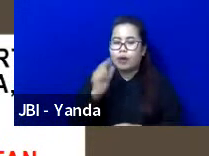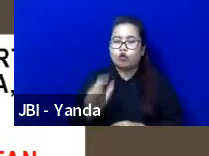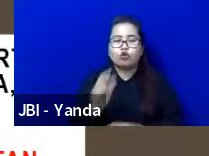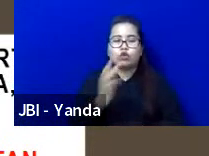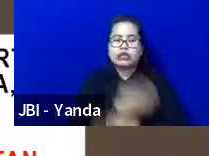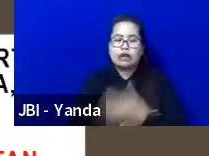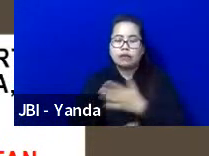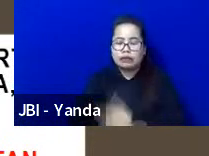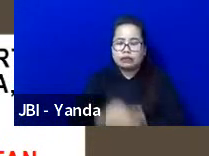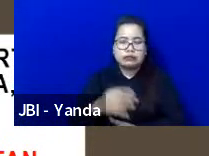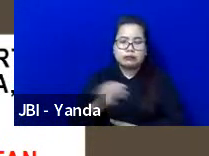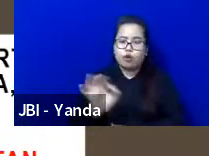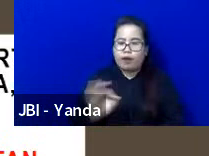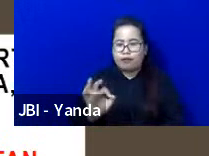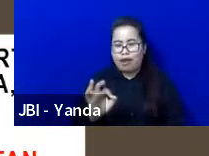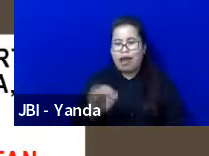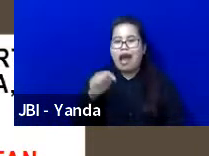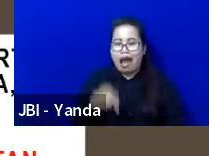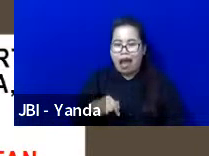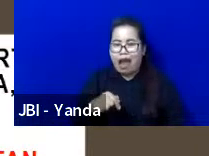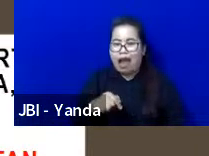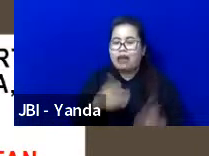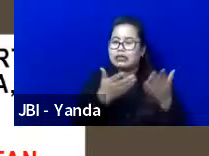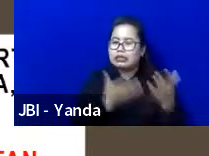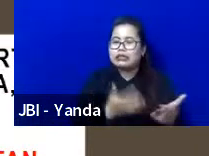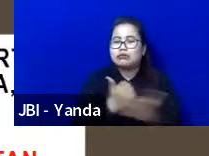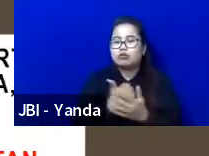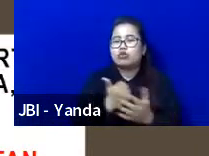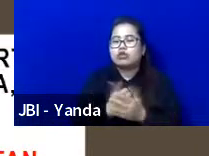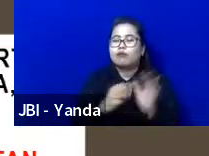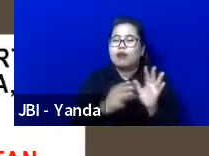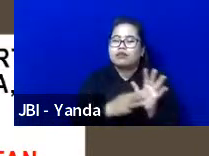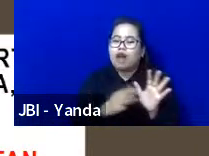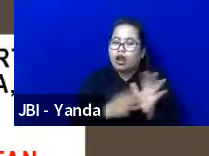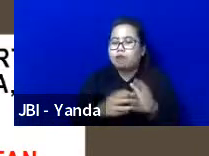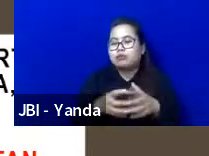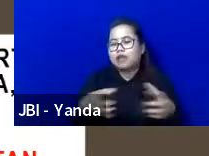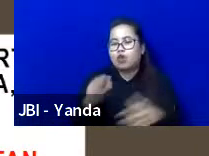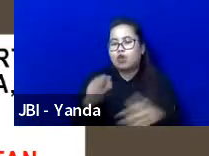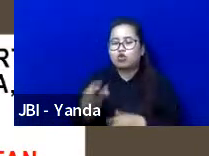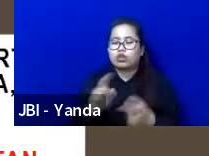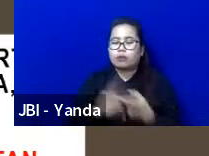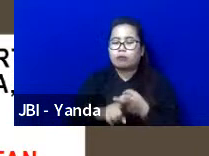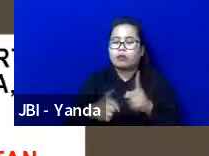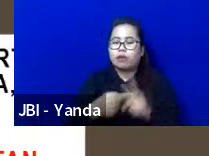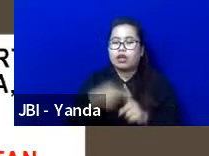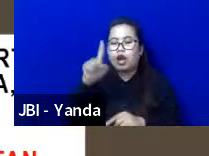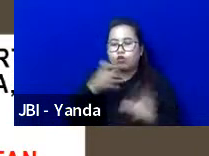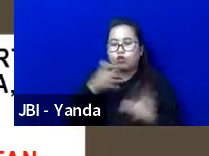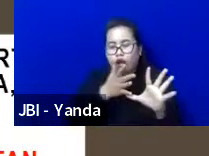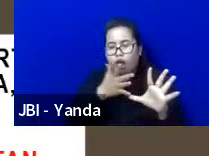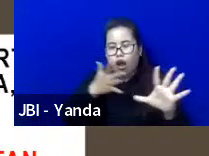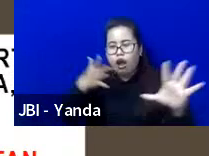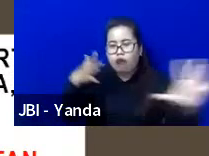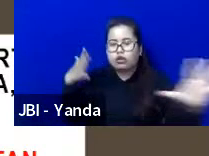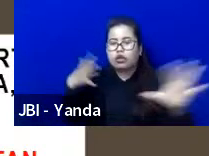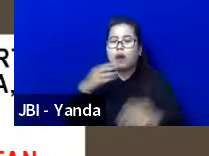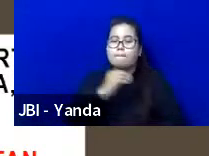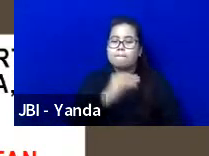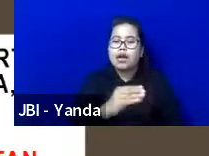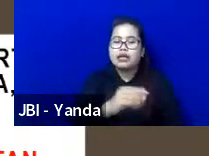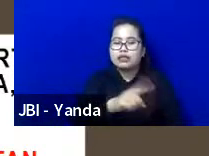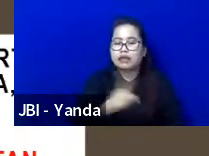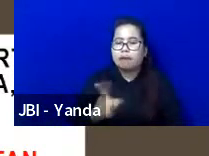untuk penyandang disabilitas. Jadi ini salah satu masalah yang besar bagi teman-teman yang harus antri dari pagi sampai sore untuk